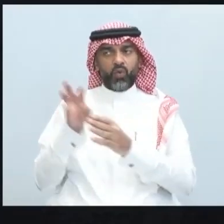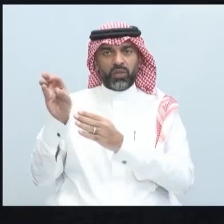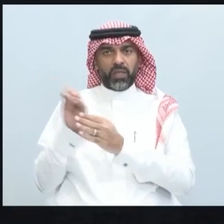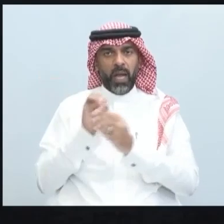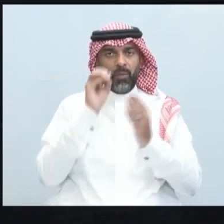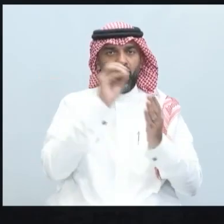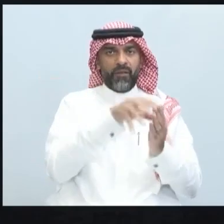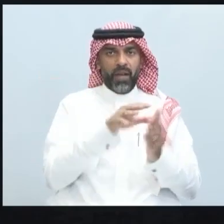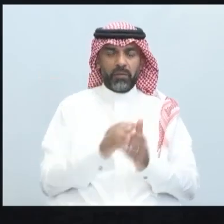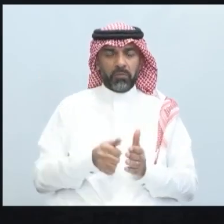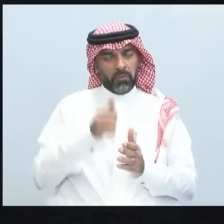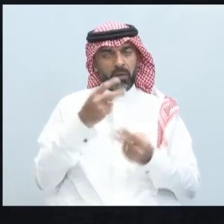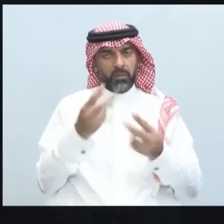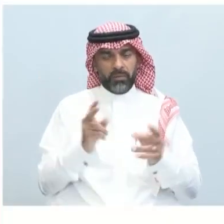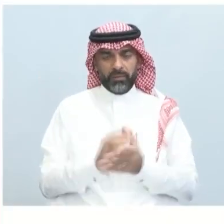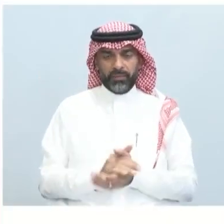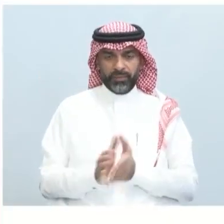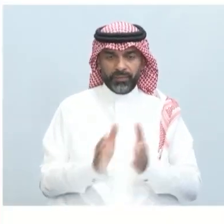والإفلات.